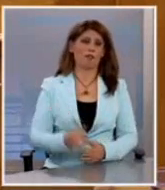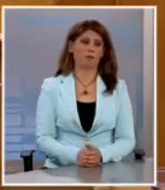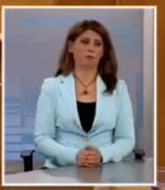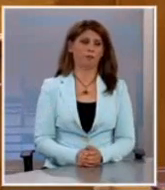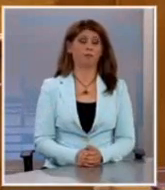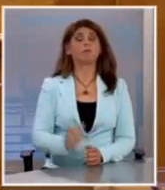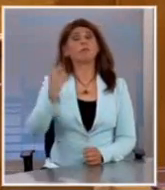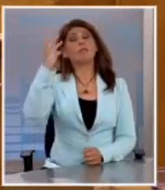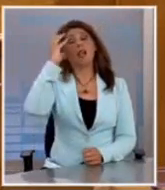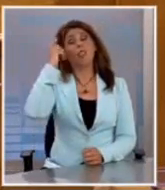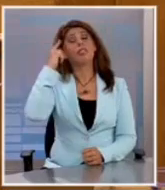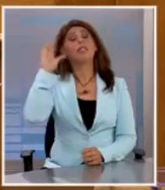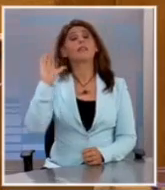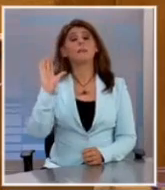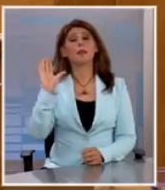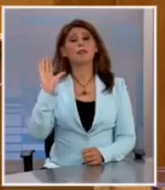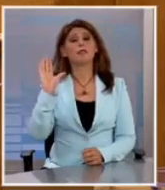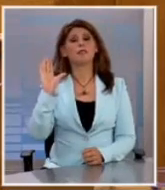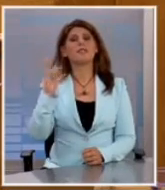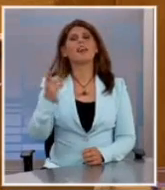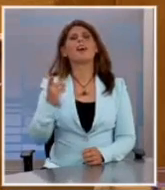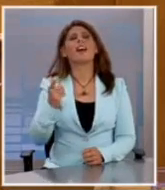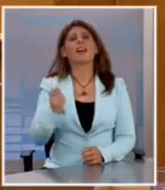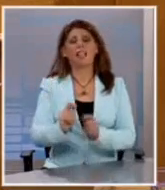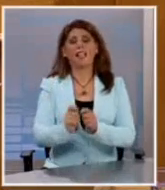Δεν θυμάστε? Δεν τσιμπάτε?